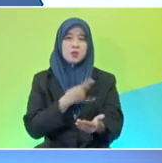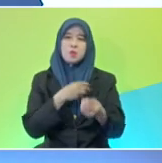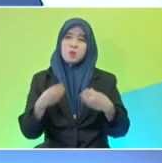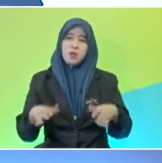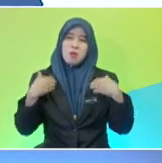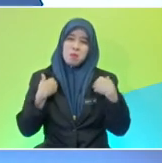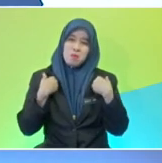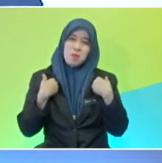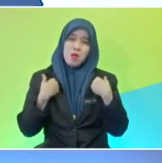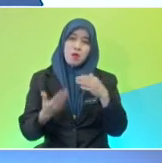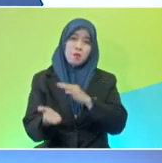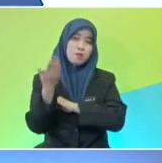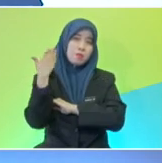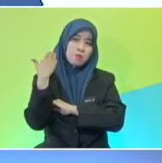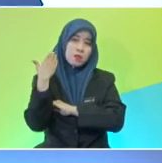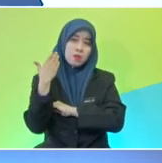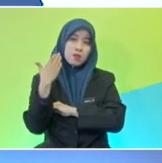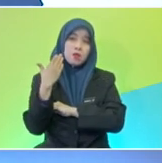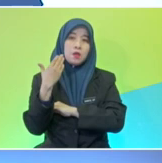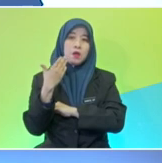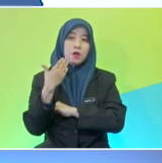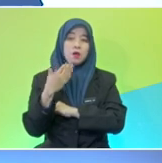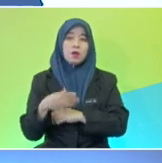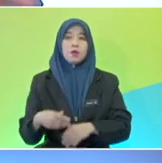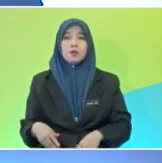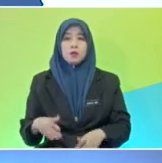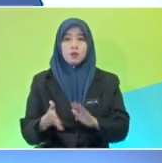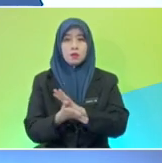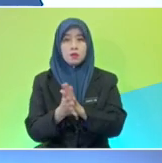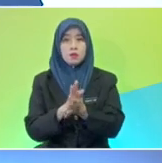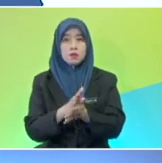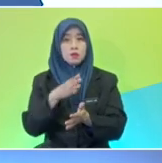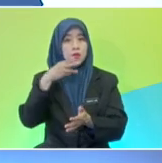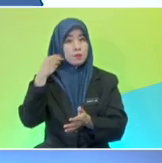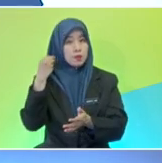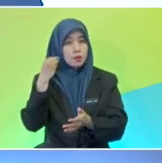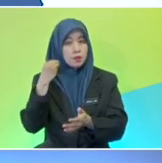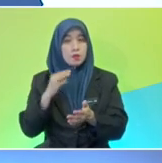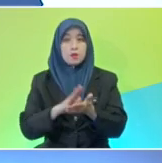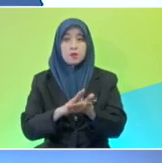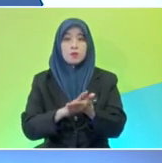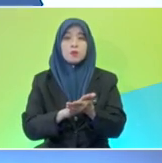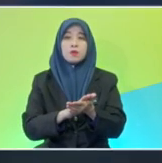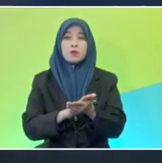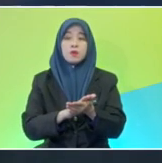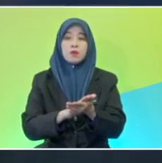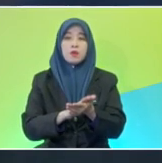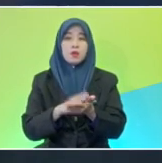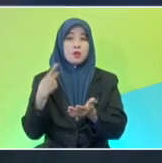kita sarapan kan. Tadi kita makan, kita pergi sekolah, kita buat aktiviti dekat sekolah sama-sama. Kita balik sekolah, kita mandi. Lepas mandi, kita